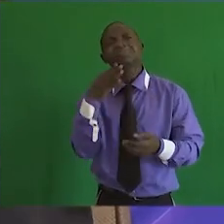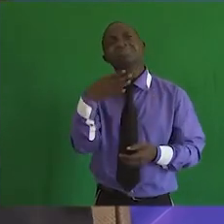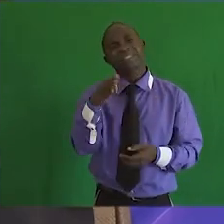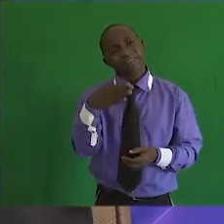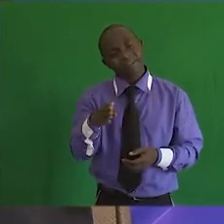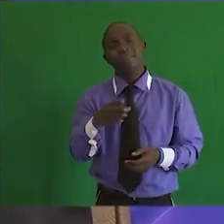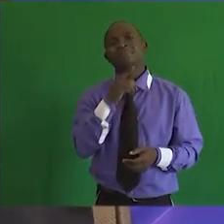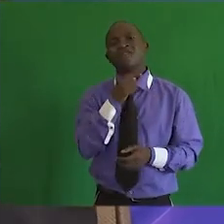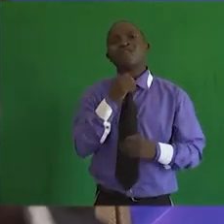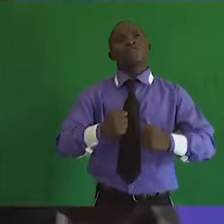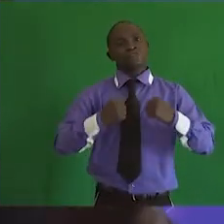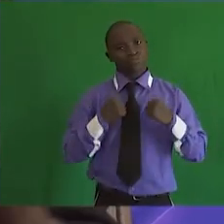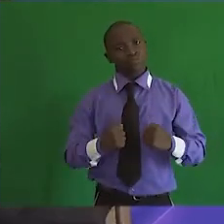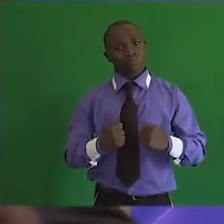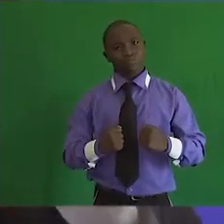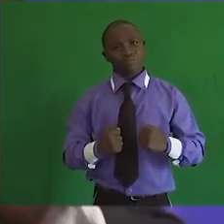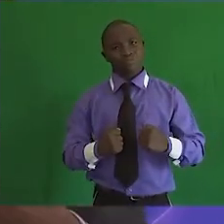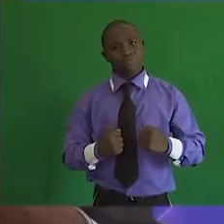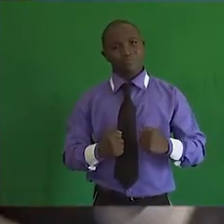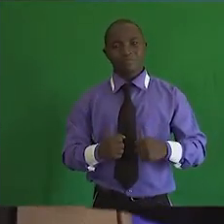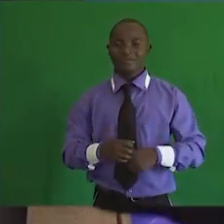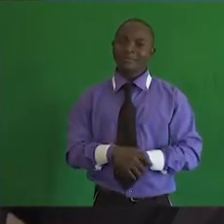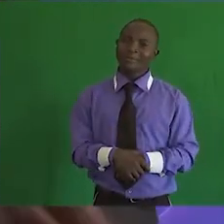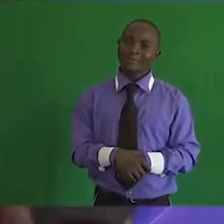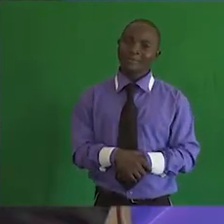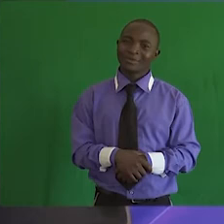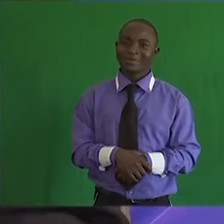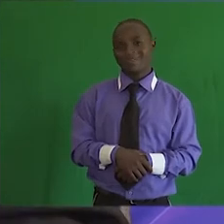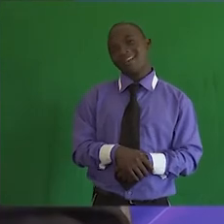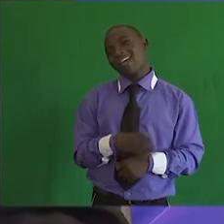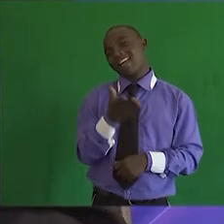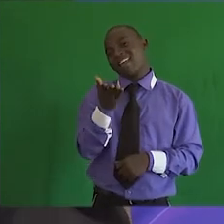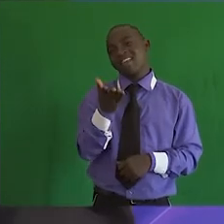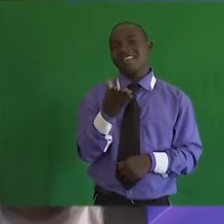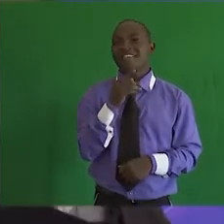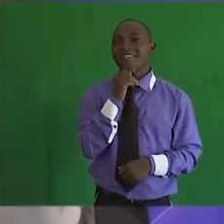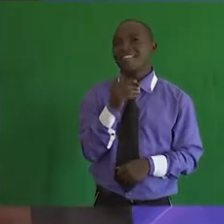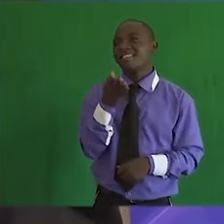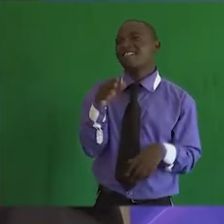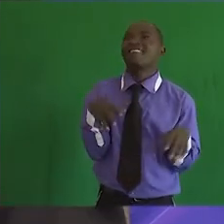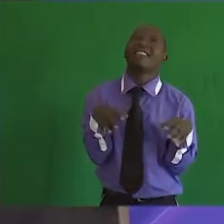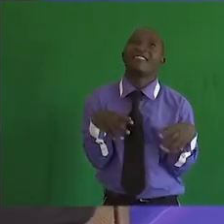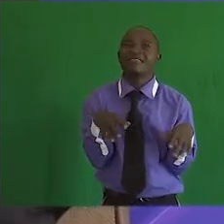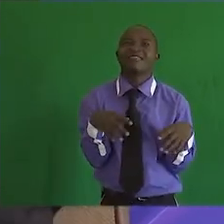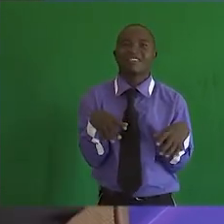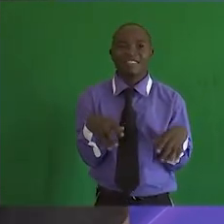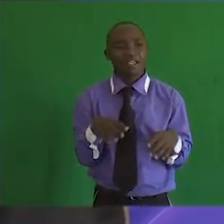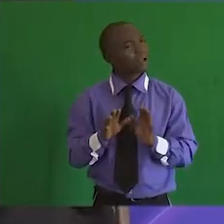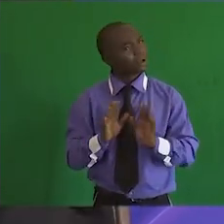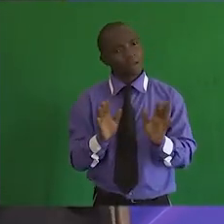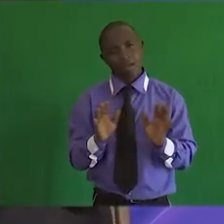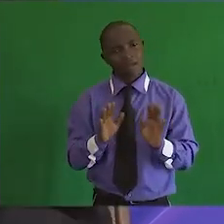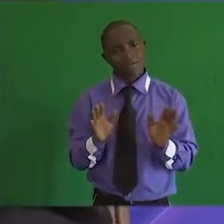kuti ukama waamai vangu nemudzimai wangu uitifurire pamberi. Dambudziko racho nderekuti pauchange wapinda